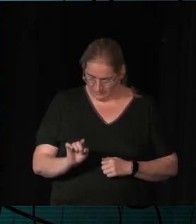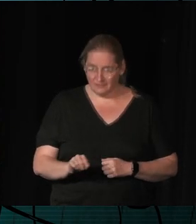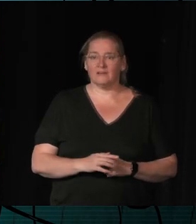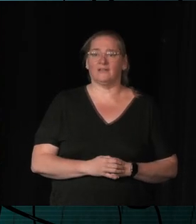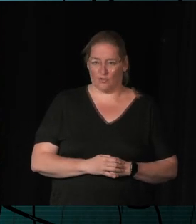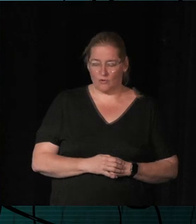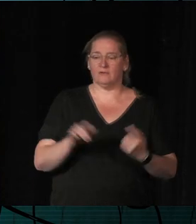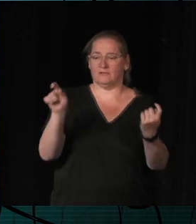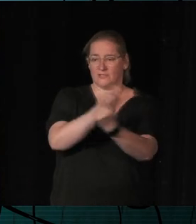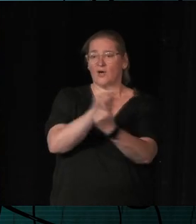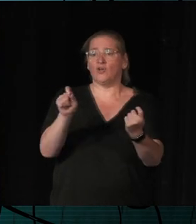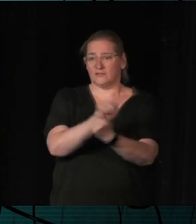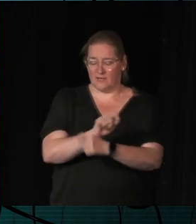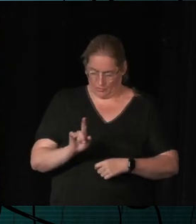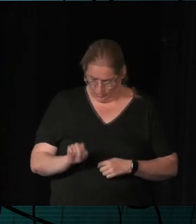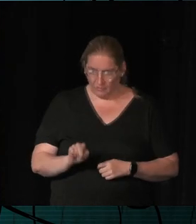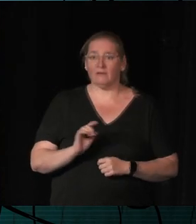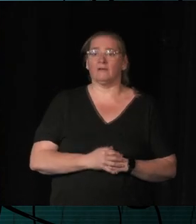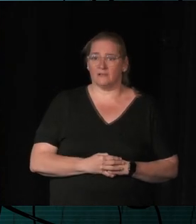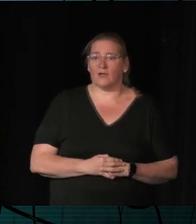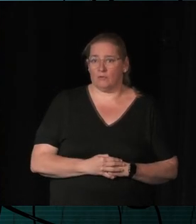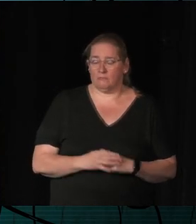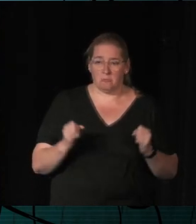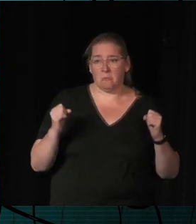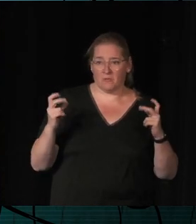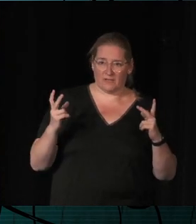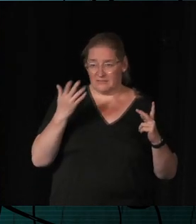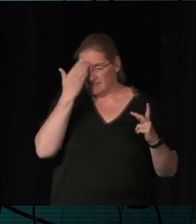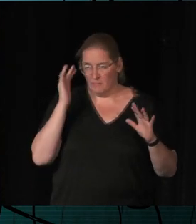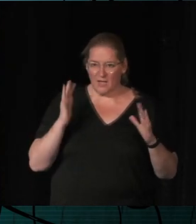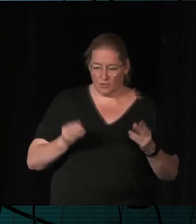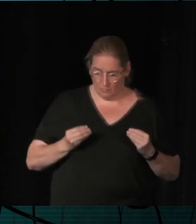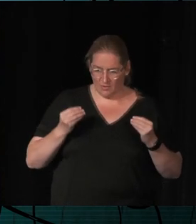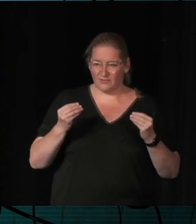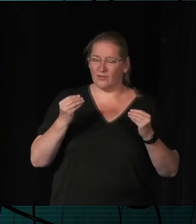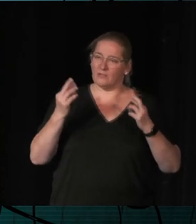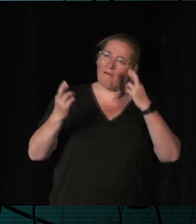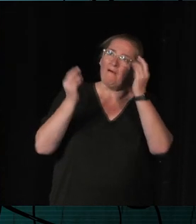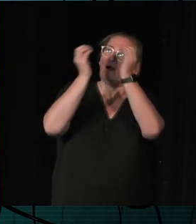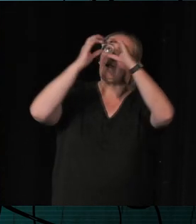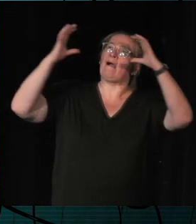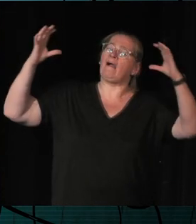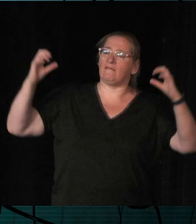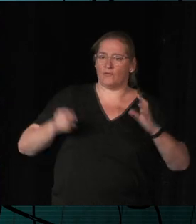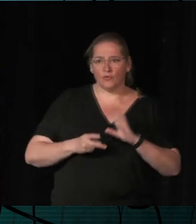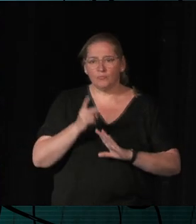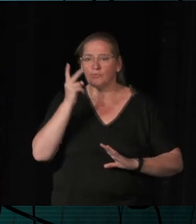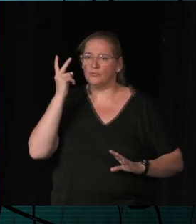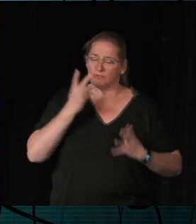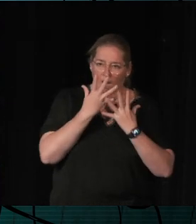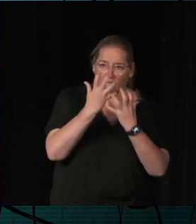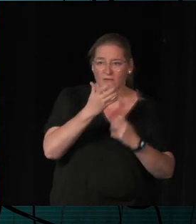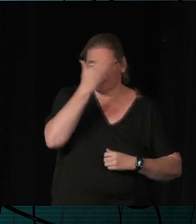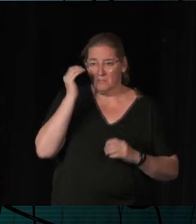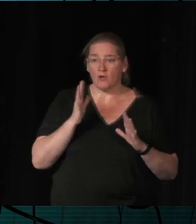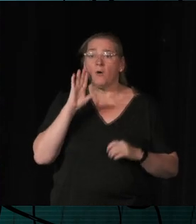dialogue qui étaient nécessaires et dans lesquelles je ne voyais pas comment insérer vraiment une séquence de rêve avec un gameplay peut-être un petit peu plus prenant.